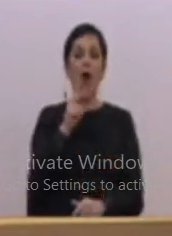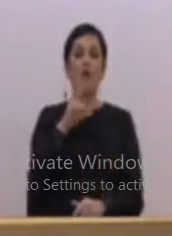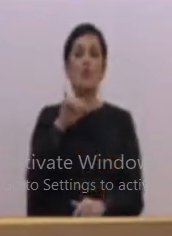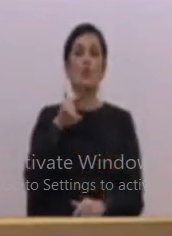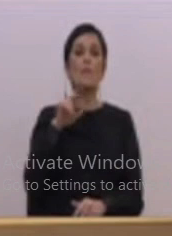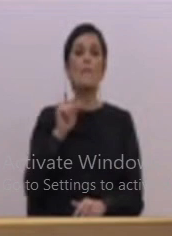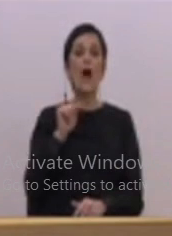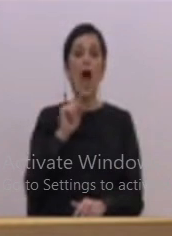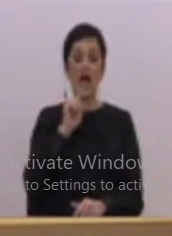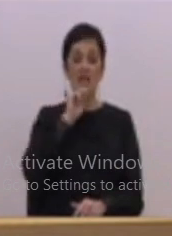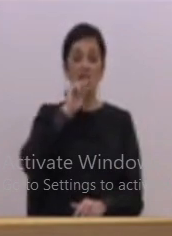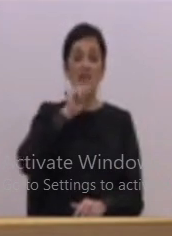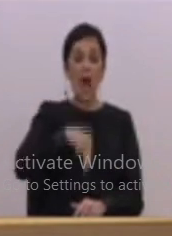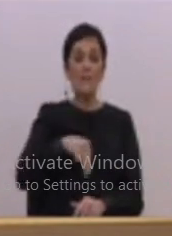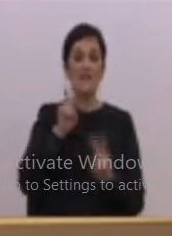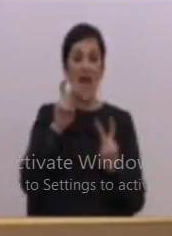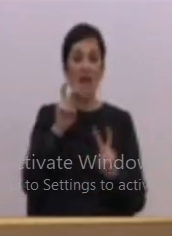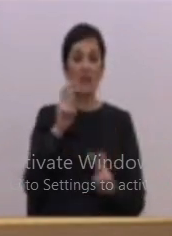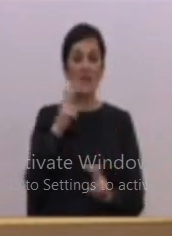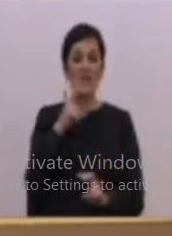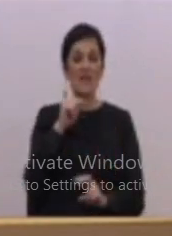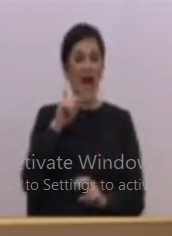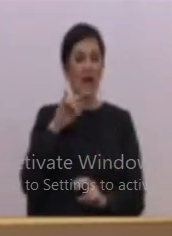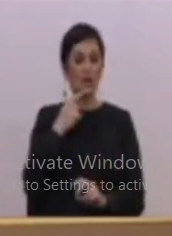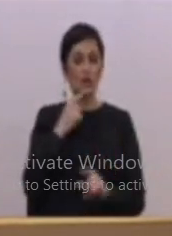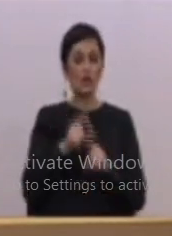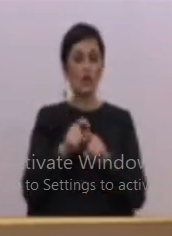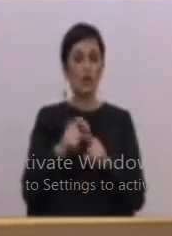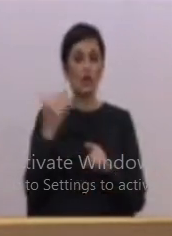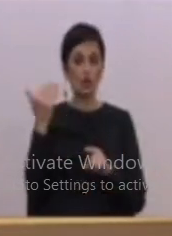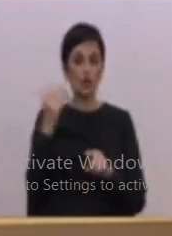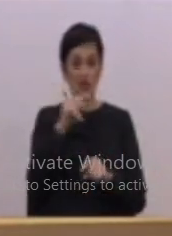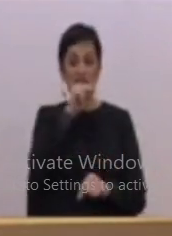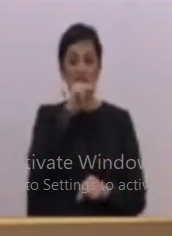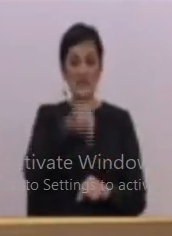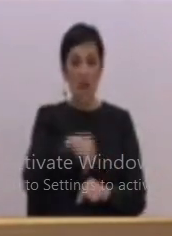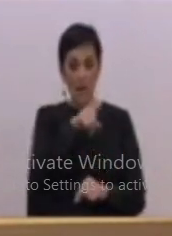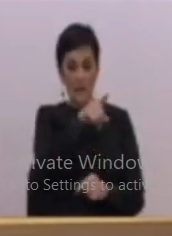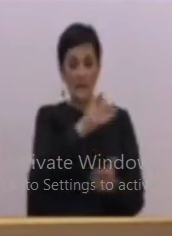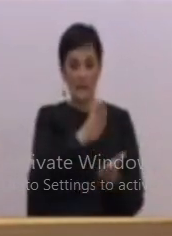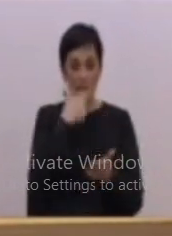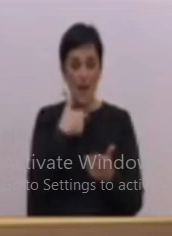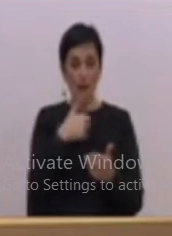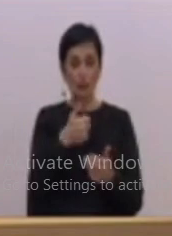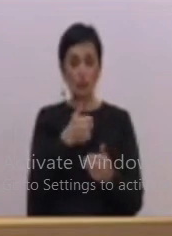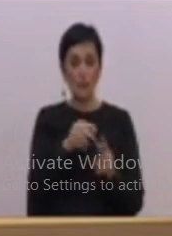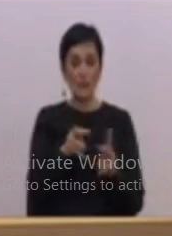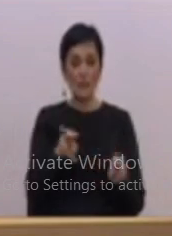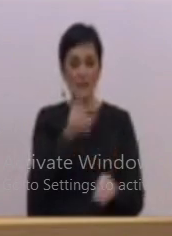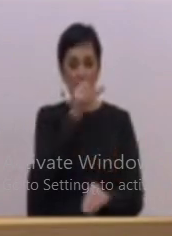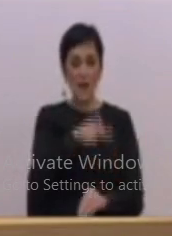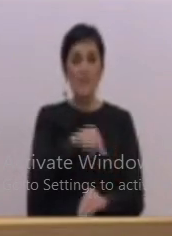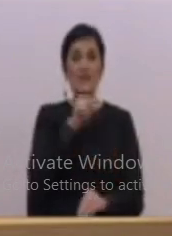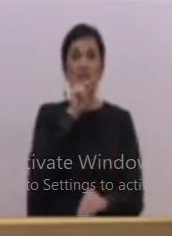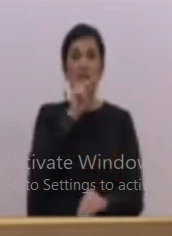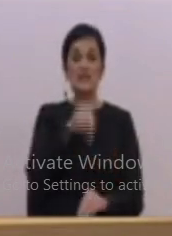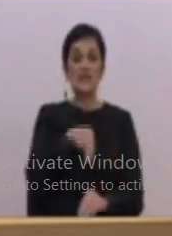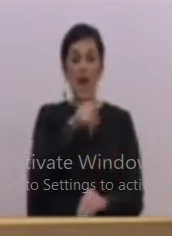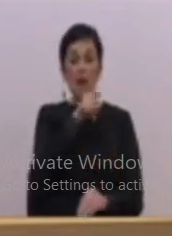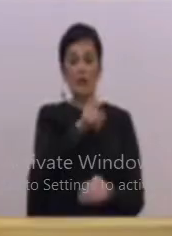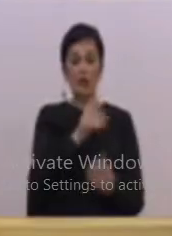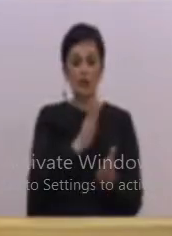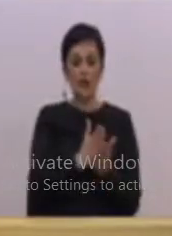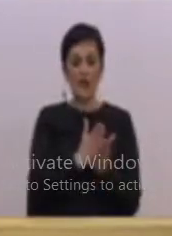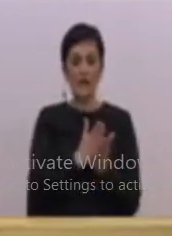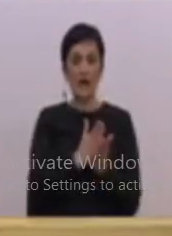damnashaves var nichnavs latinurat. Damnashave khart tken batono premiero. Damnashave khart imashi,